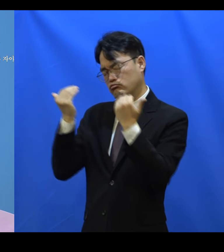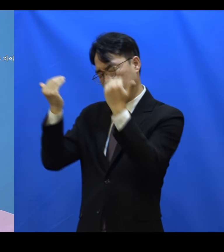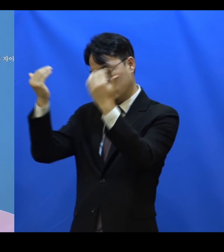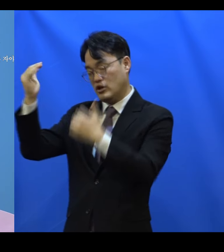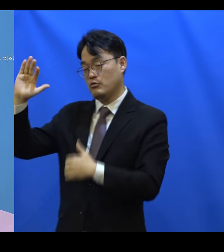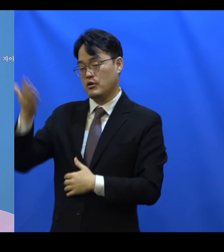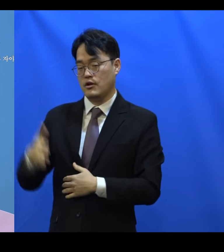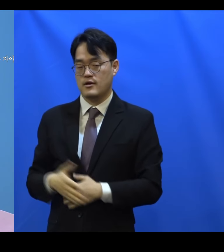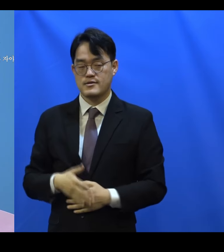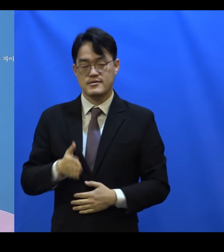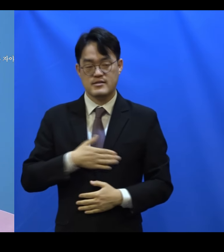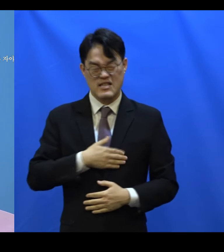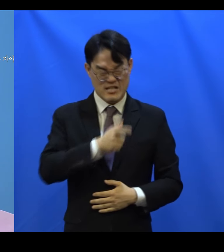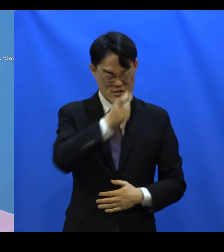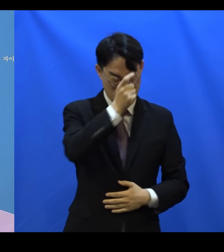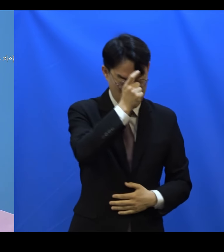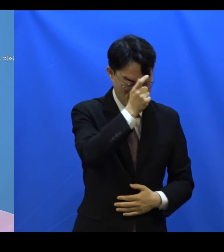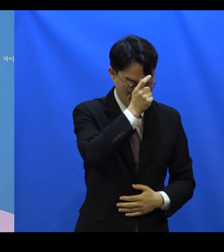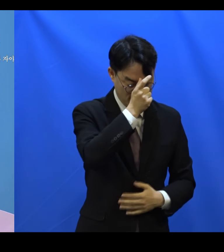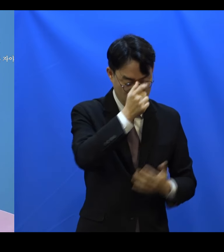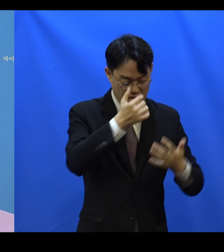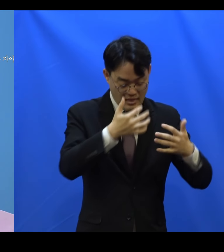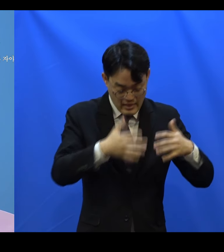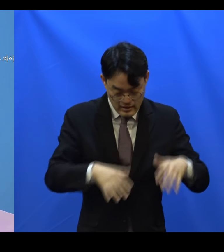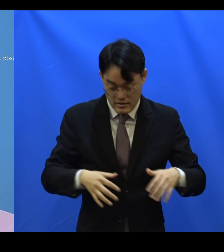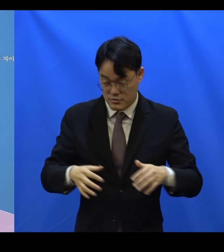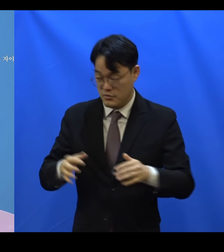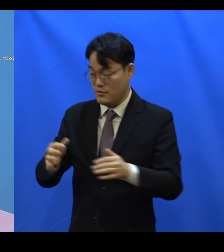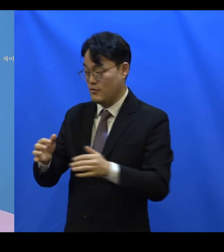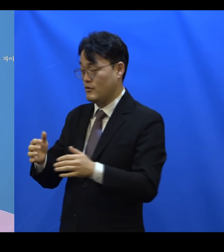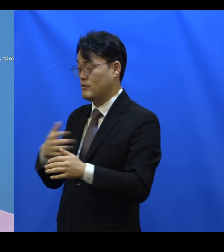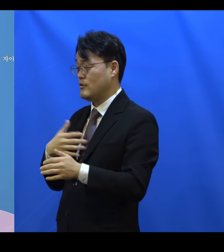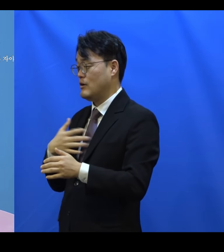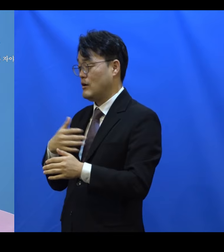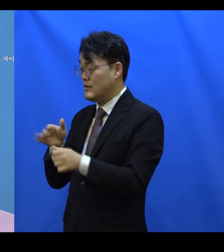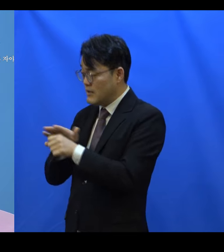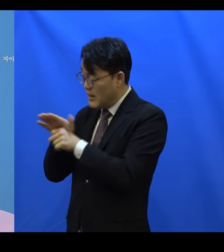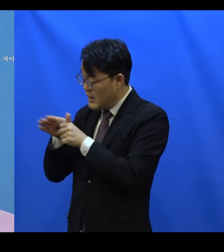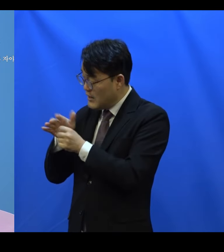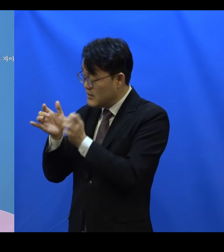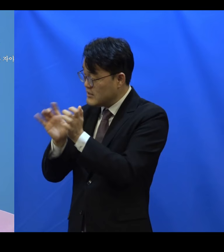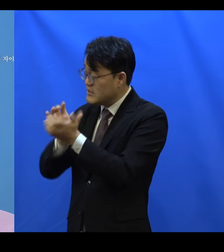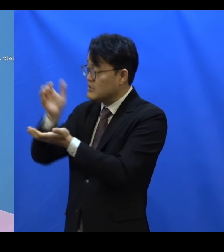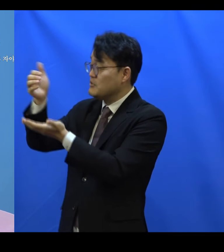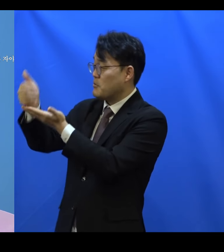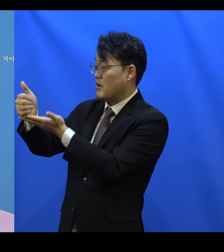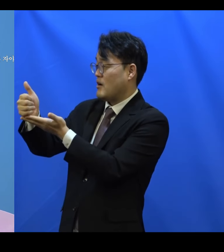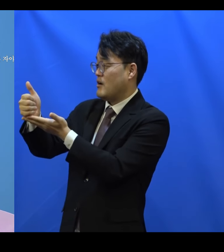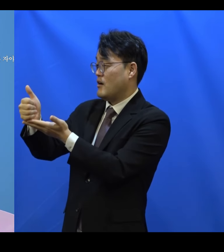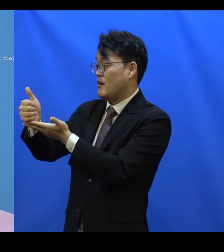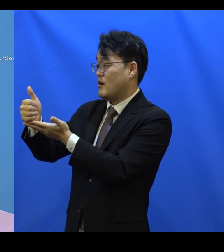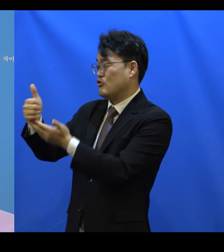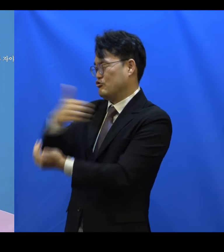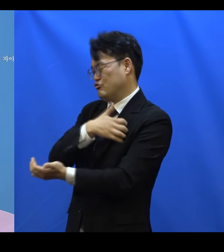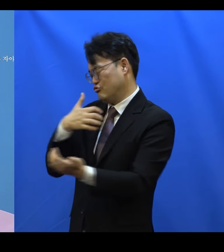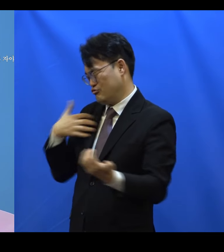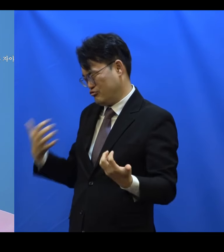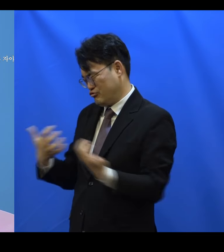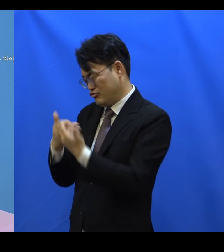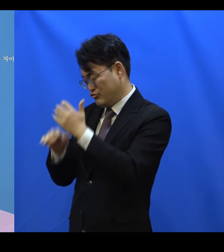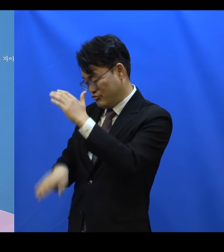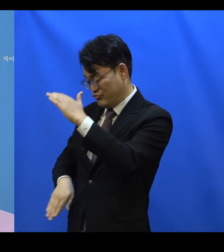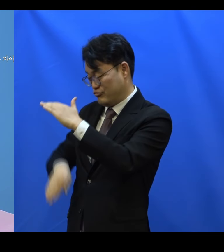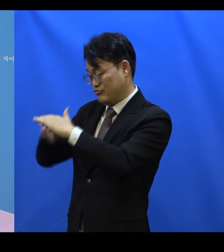약해지고 내 안에 그리스도의 임재가 강해지는 상태. 내 자아가 힘을 못 써. 그 사랑이 너무 강력하게